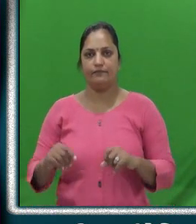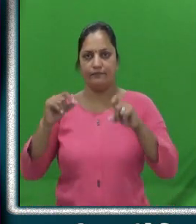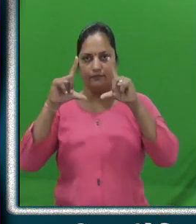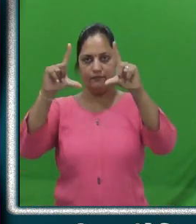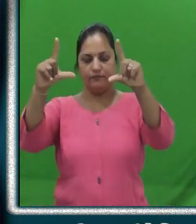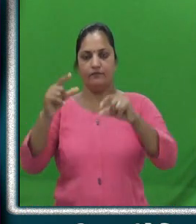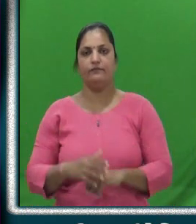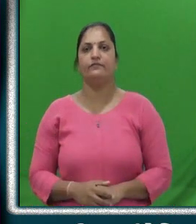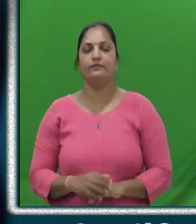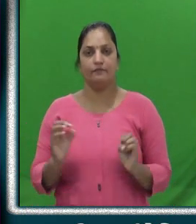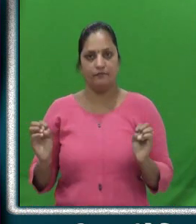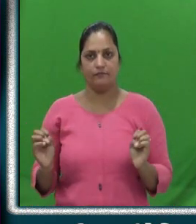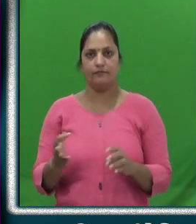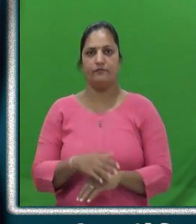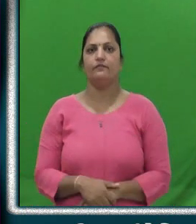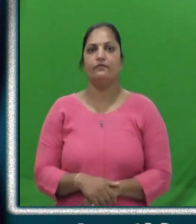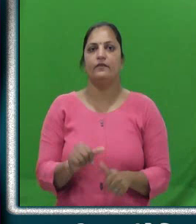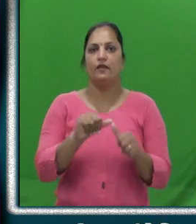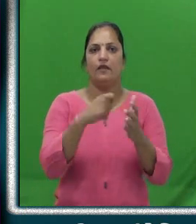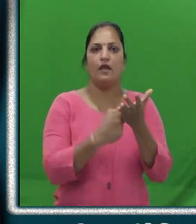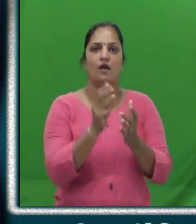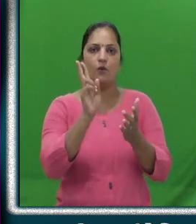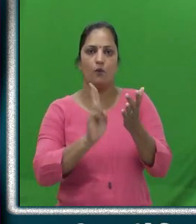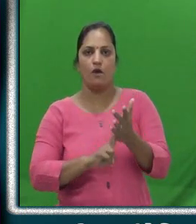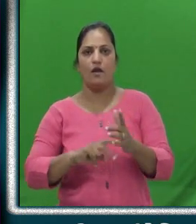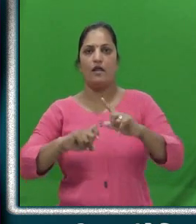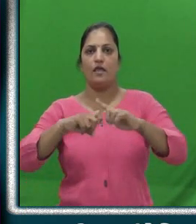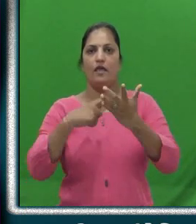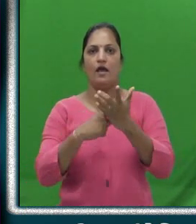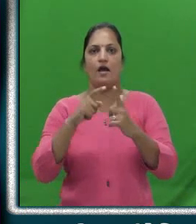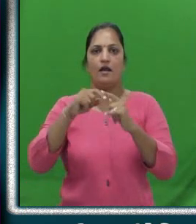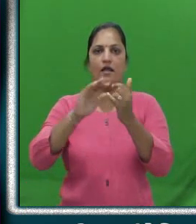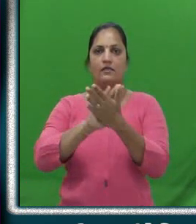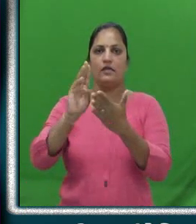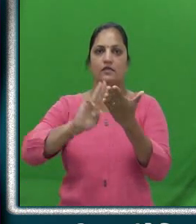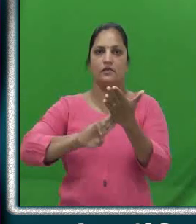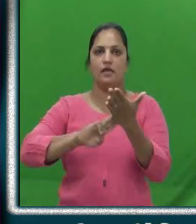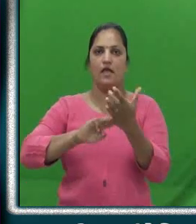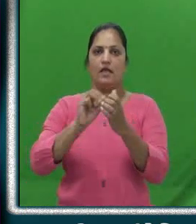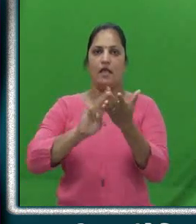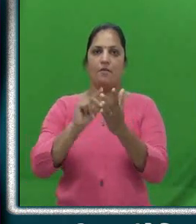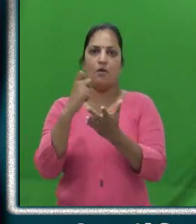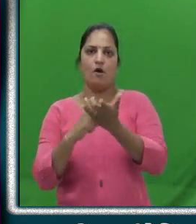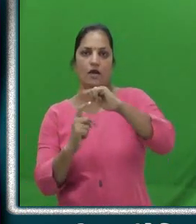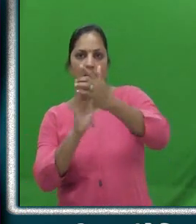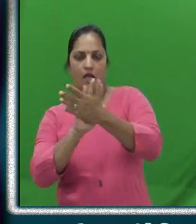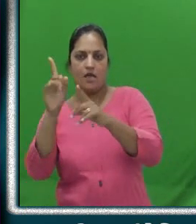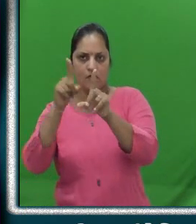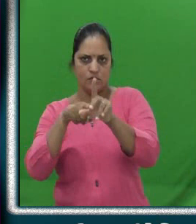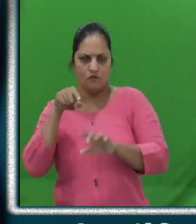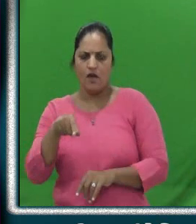હવે આપણો પાઠ શરૂ થાય છે. અરુણ કૃષ્ણમૂર્તિ વોઝ જસ્ટ 17 યર્સ